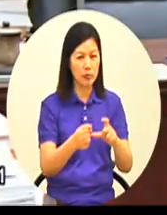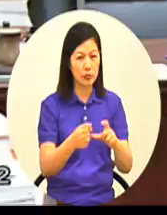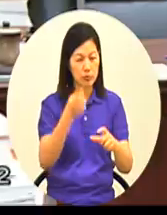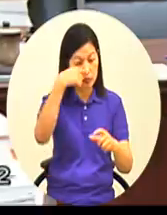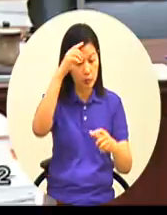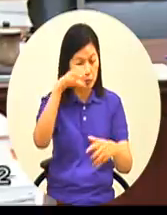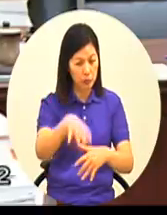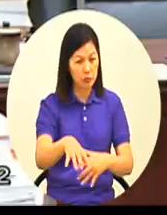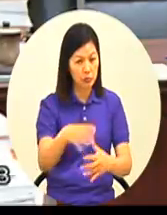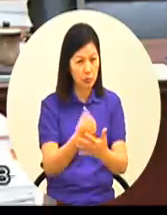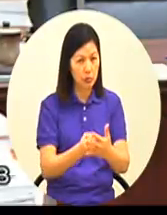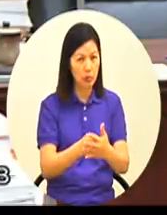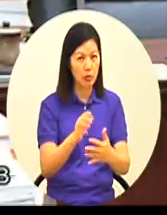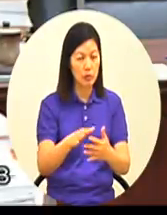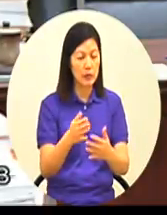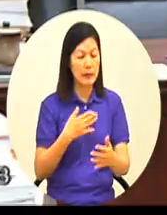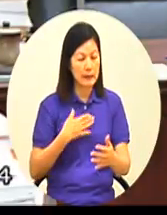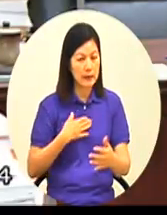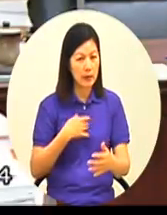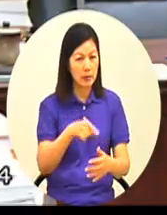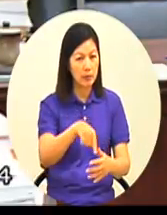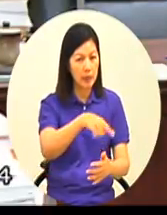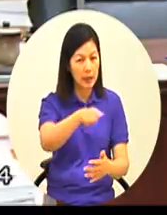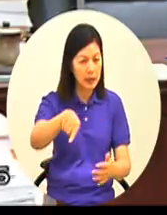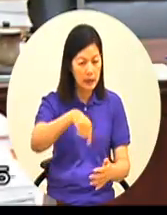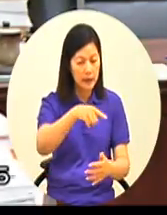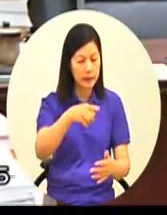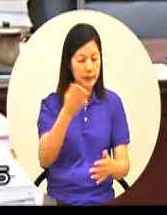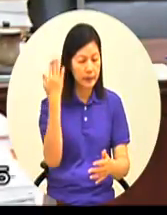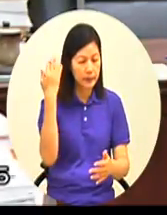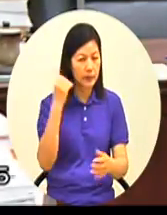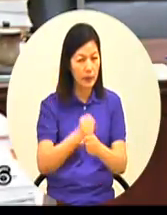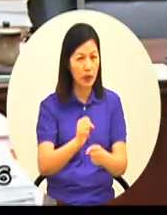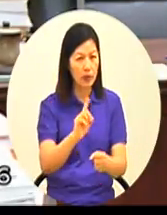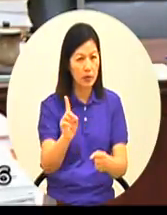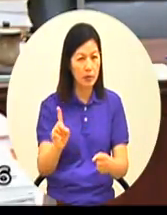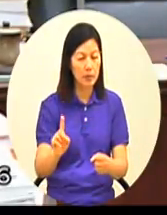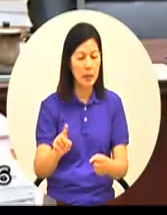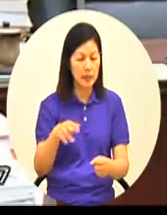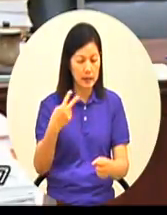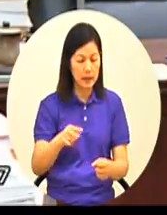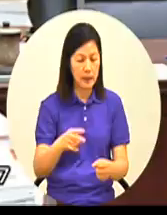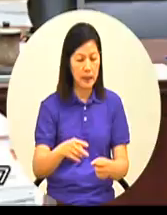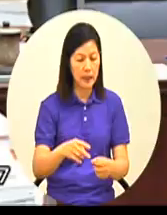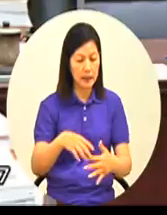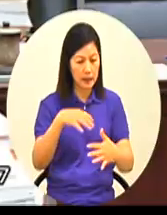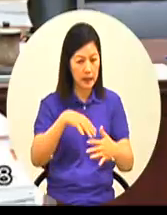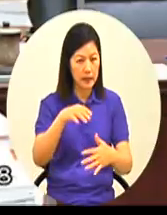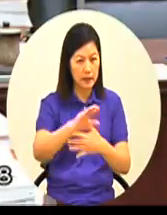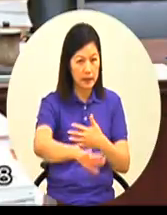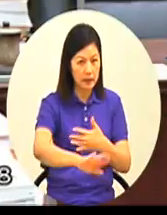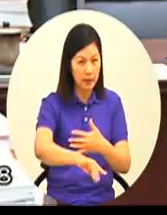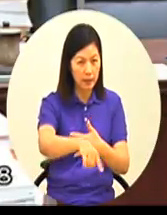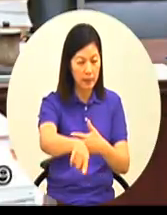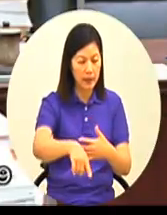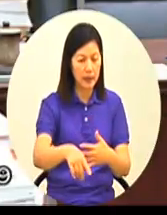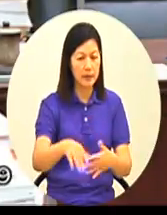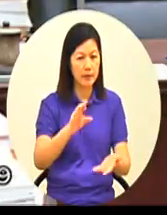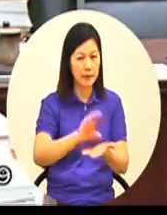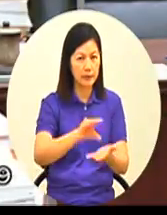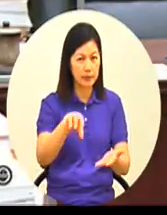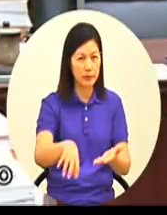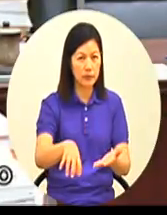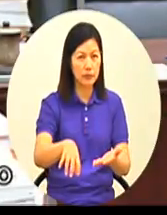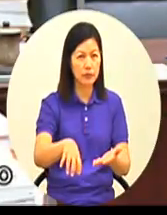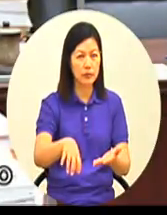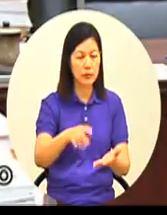保存，但是前面不管将来要做什么，至少它前面它现在做停车场，我们希望它能够比较